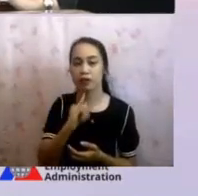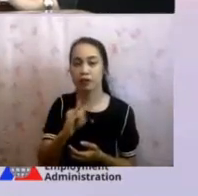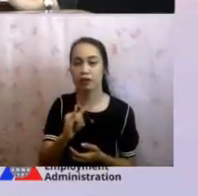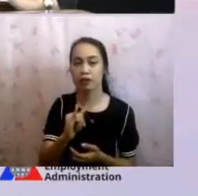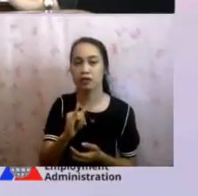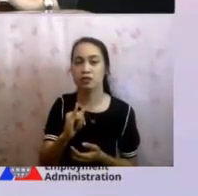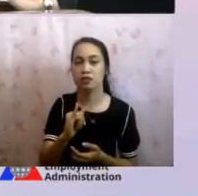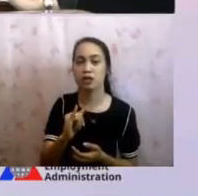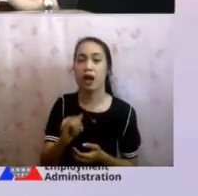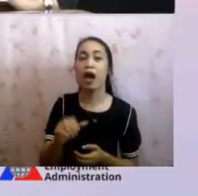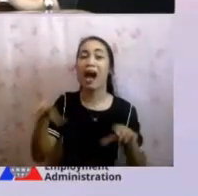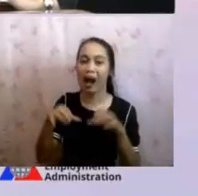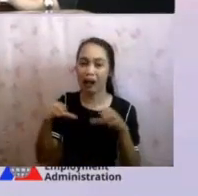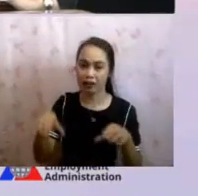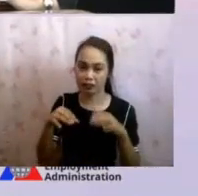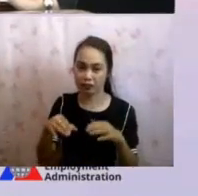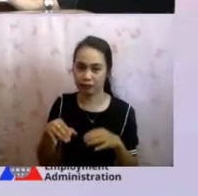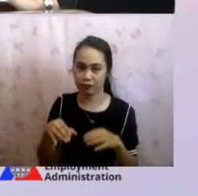mrpogi123@yahoo.com or